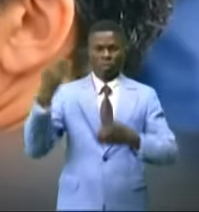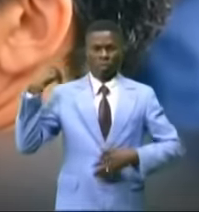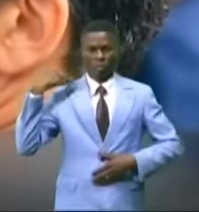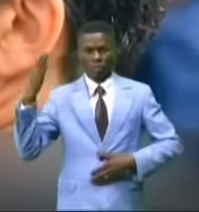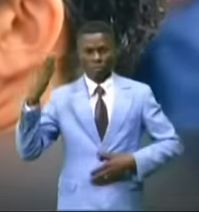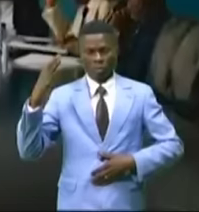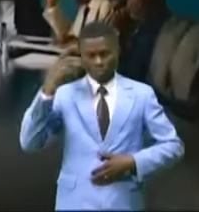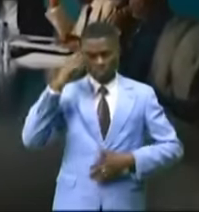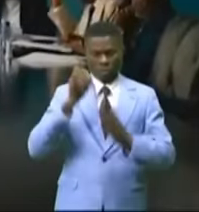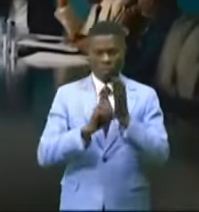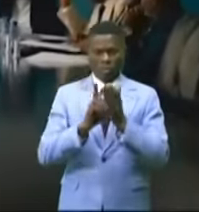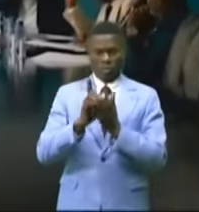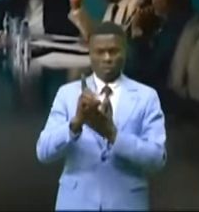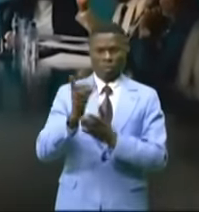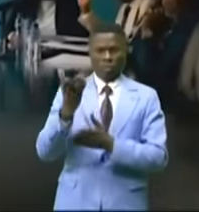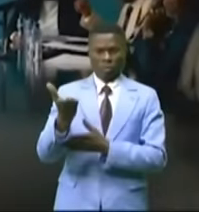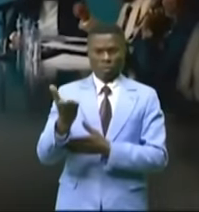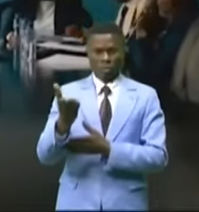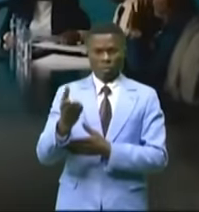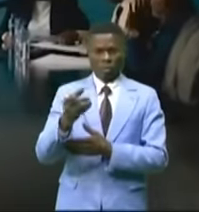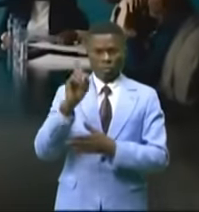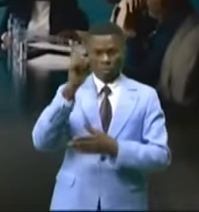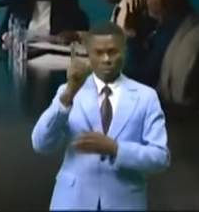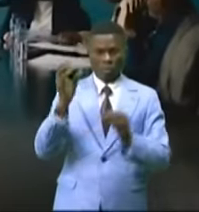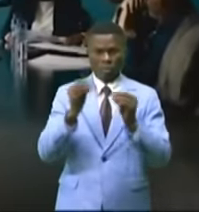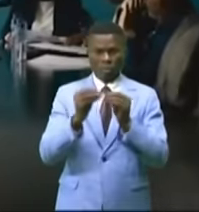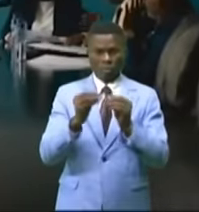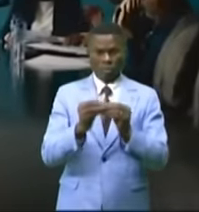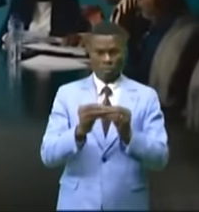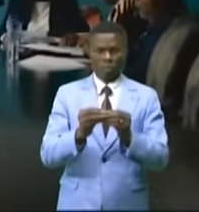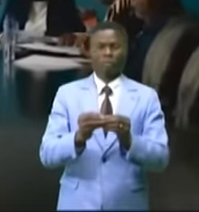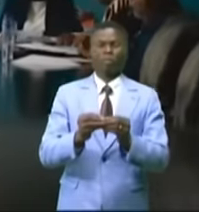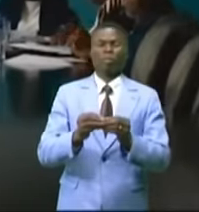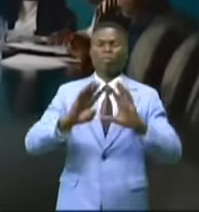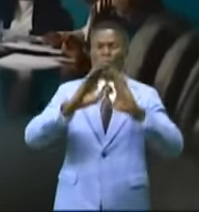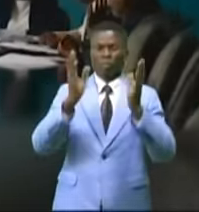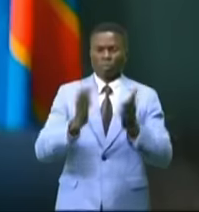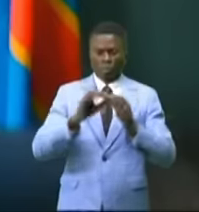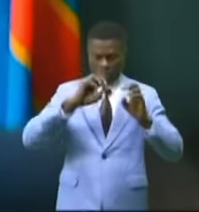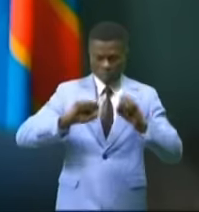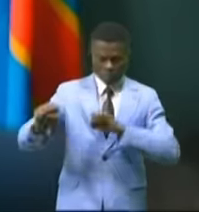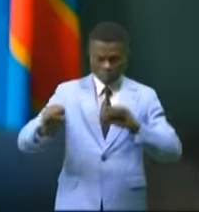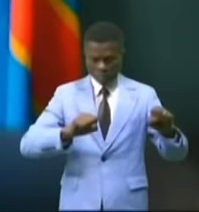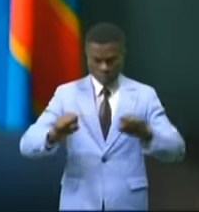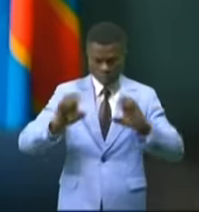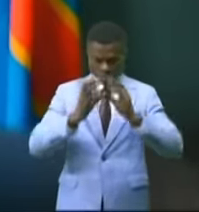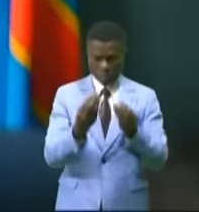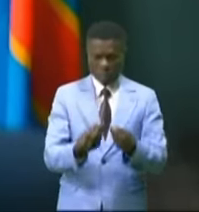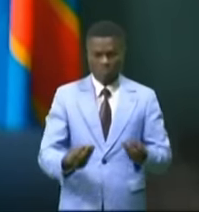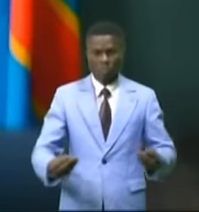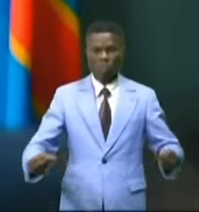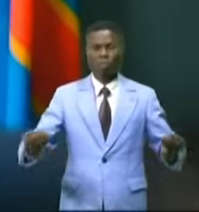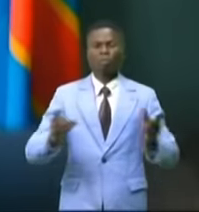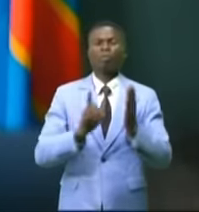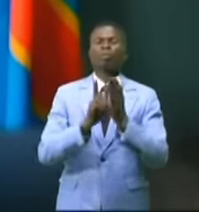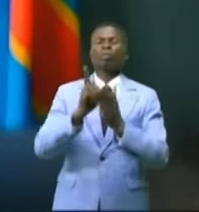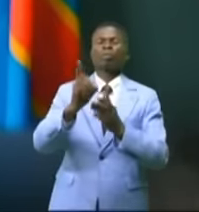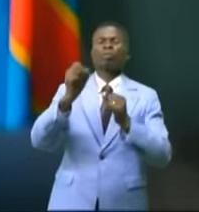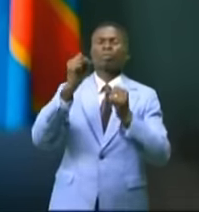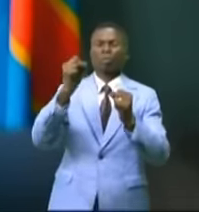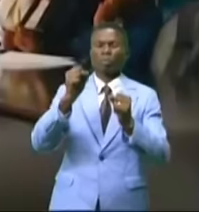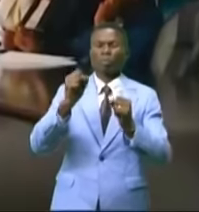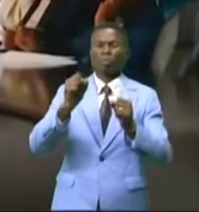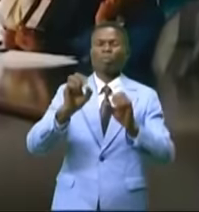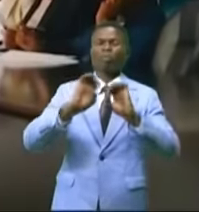son épanouissement. La première réunion du conseil d'administration a examiné les voies et moyens de hisser haut l'étendard